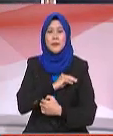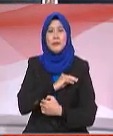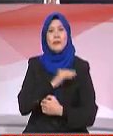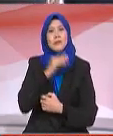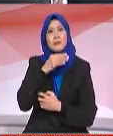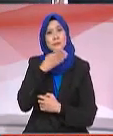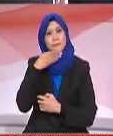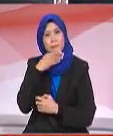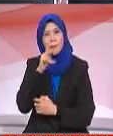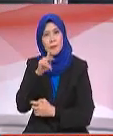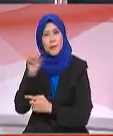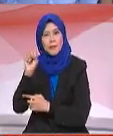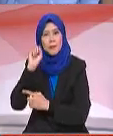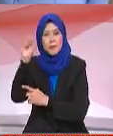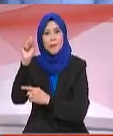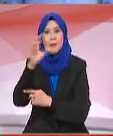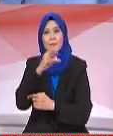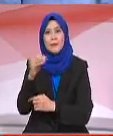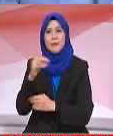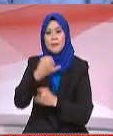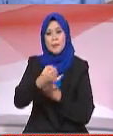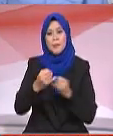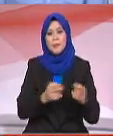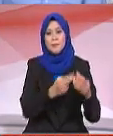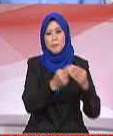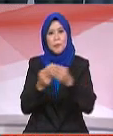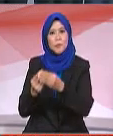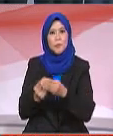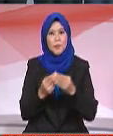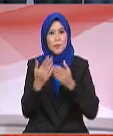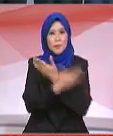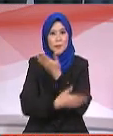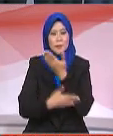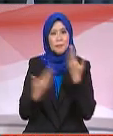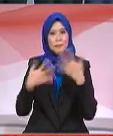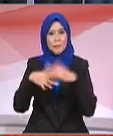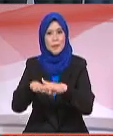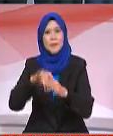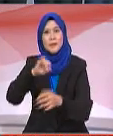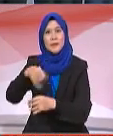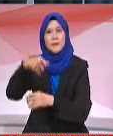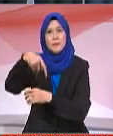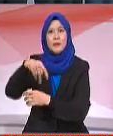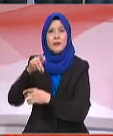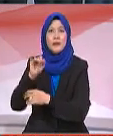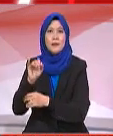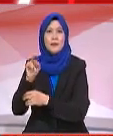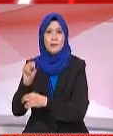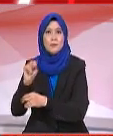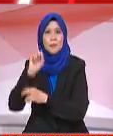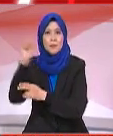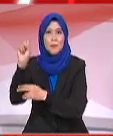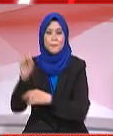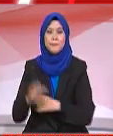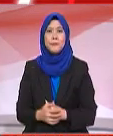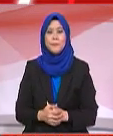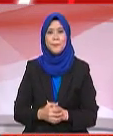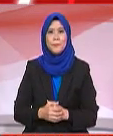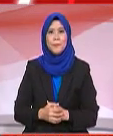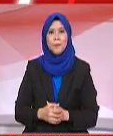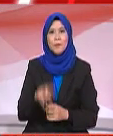Sukan Sabah KBS dan Jabatan Perpaduan Negara dan Integrasi Nasional JPNIN Sabah.